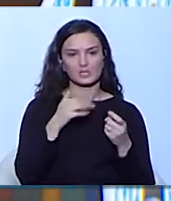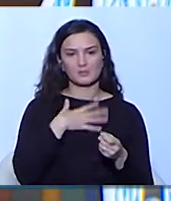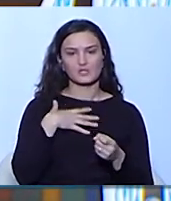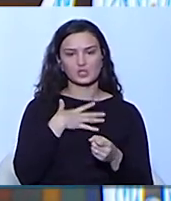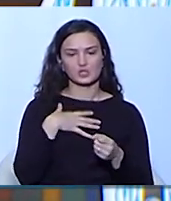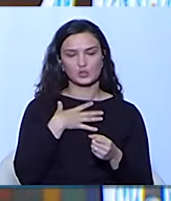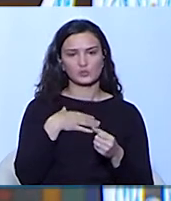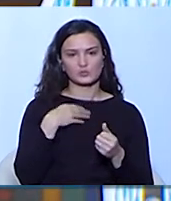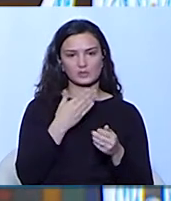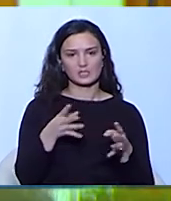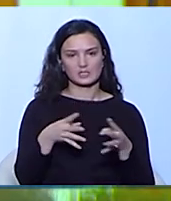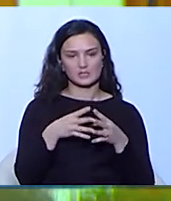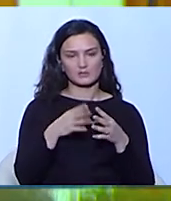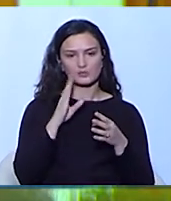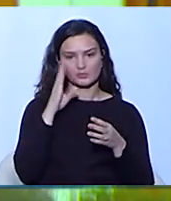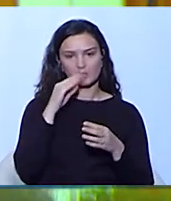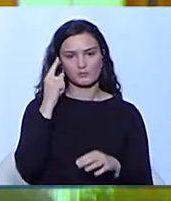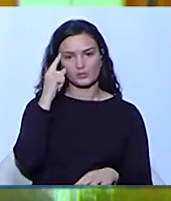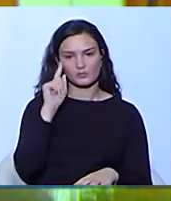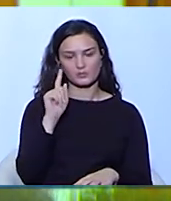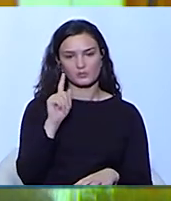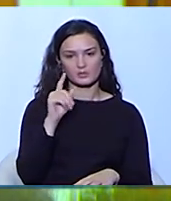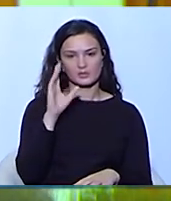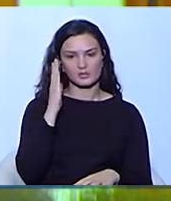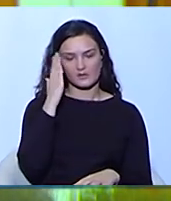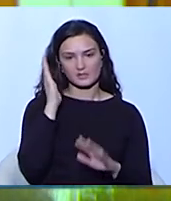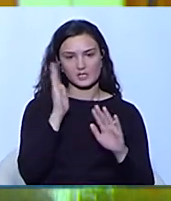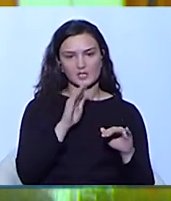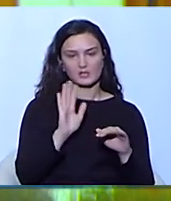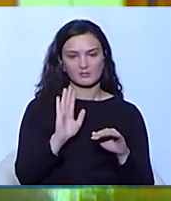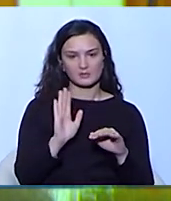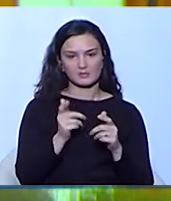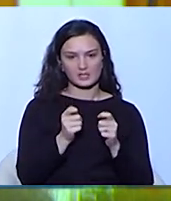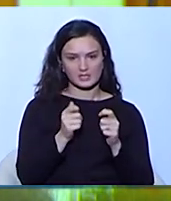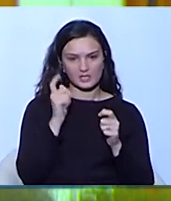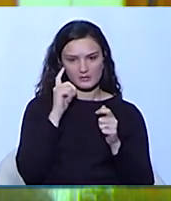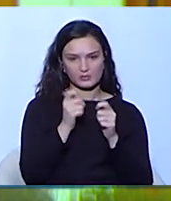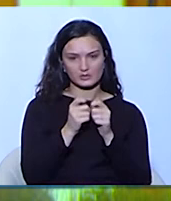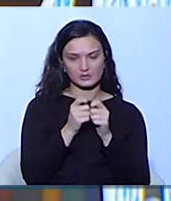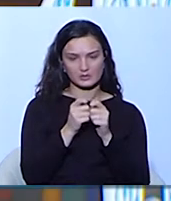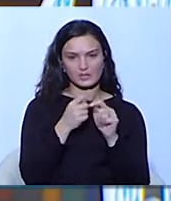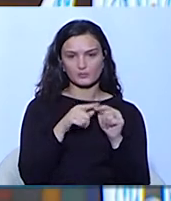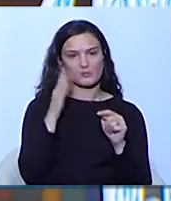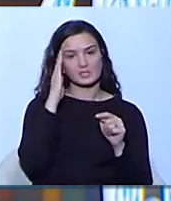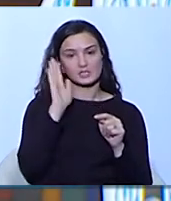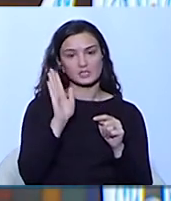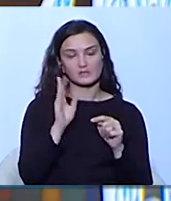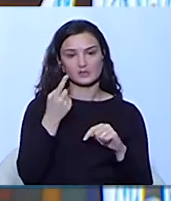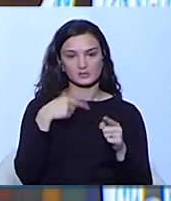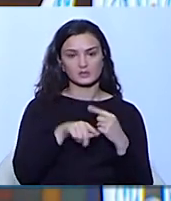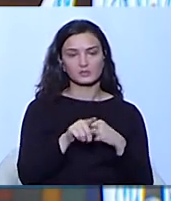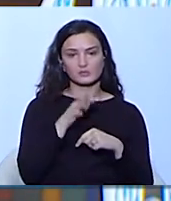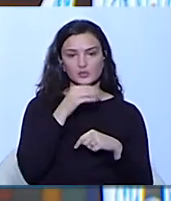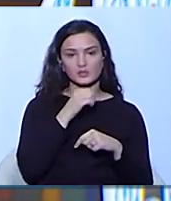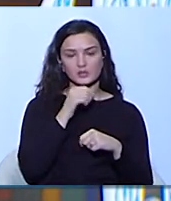დეპრესიული სიმპტომატიკის ნაზავი. მშობელი ფიქრობდეს, რომ თავს არ ანებებს iPad-ს, ვთქვათ ტელეფონს და ამიტომ არ ძინავს, მაგრამ